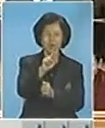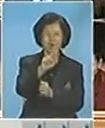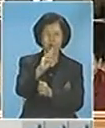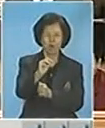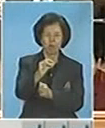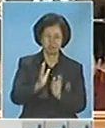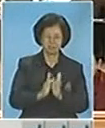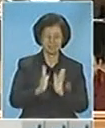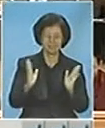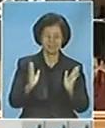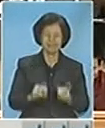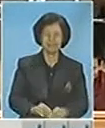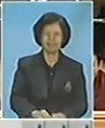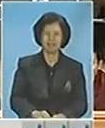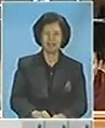ท่านเยาวนิตครับ